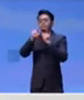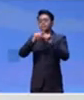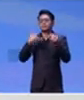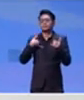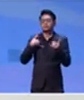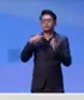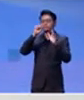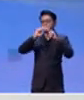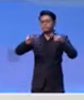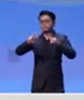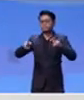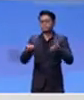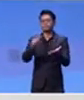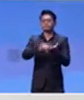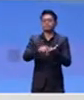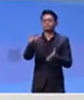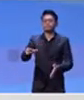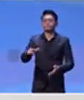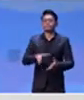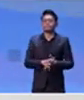bersama Khadizah Faisal. Silakan Izzah.